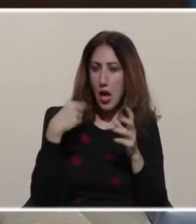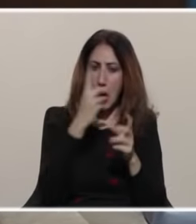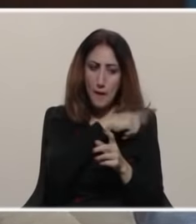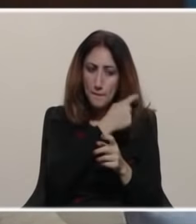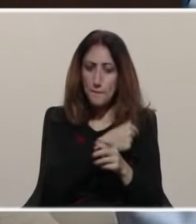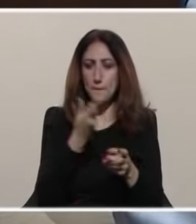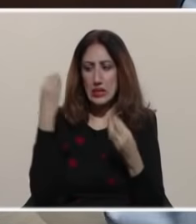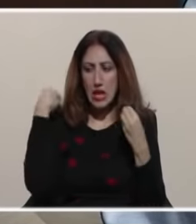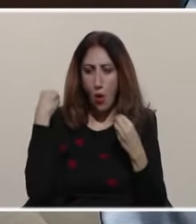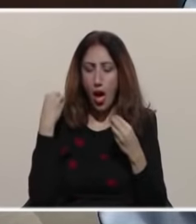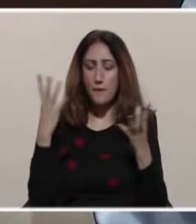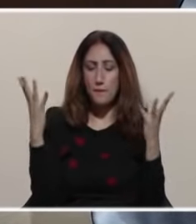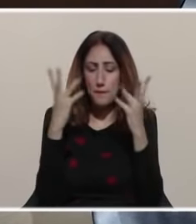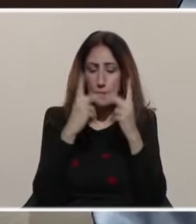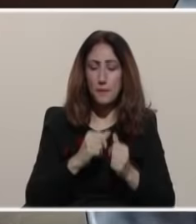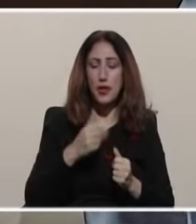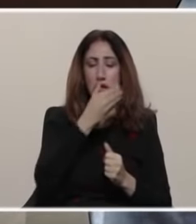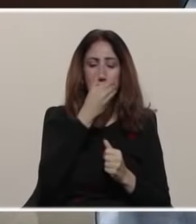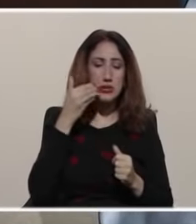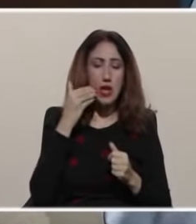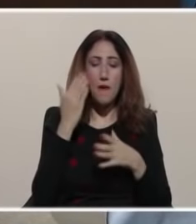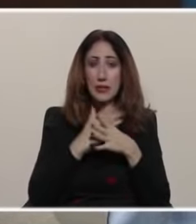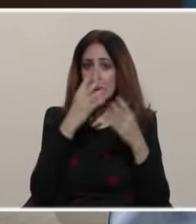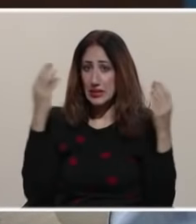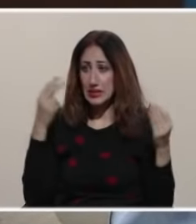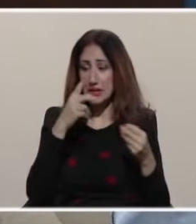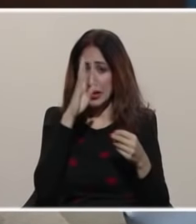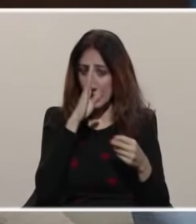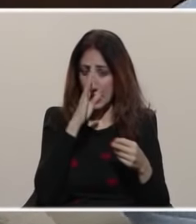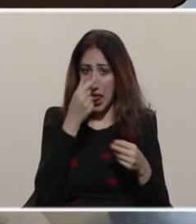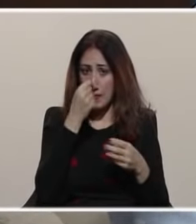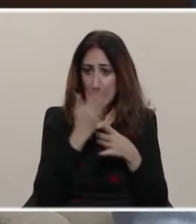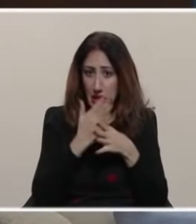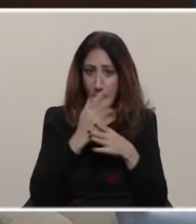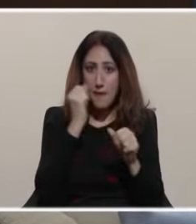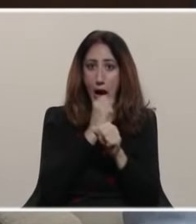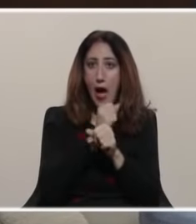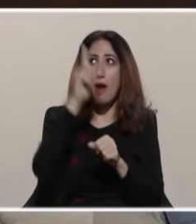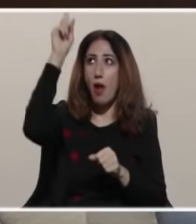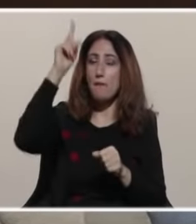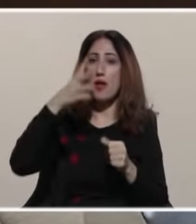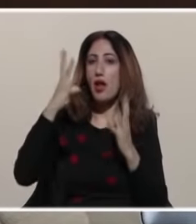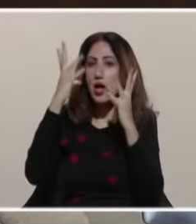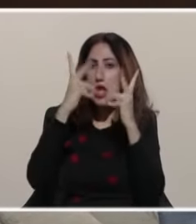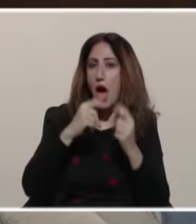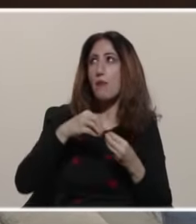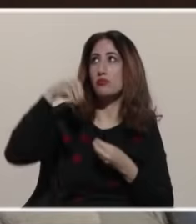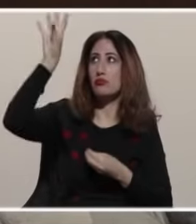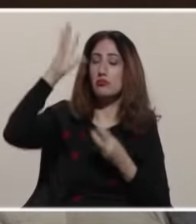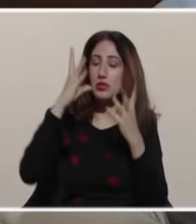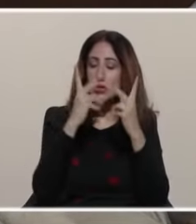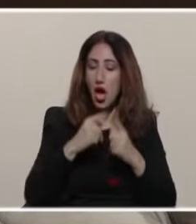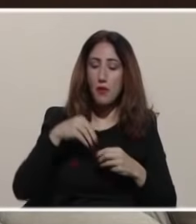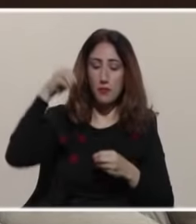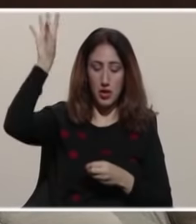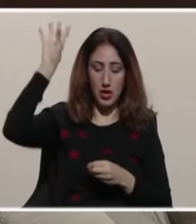الله رأيناك تكثر من صيام يومي الاثنين والخميس. فسيدنا النبي صلى الله عليه وسلم أخبرنا إنه يوم الاثنين والخميس